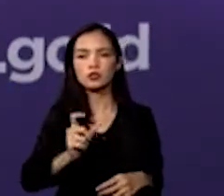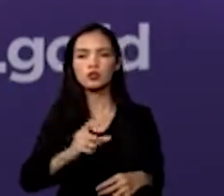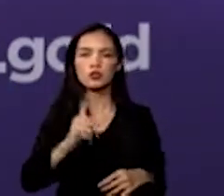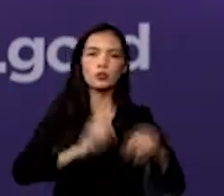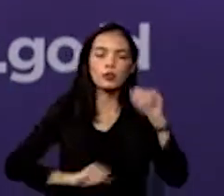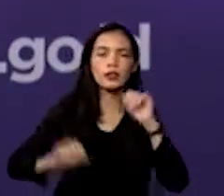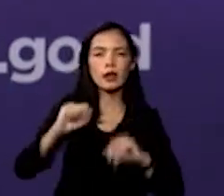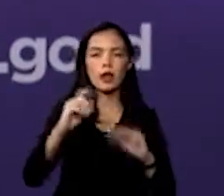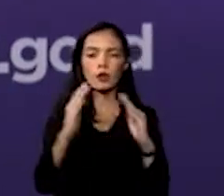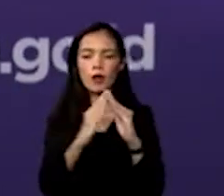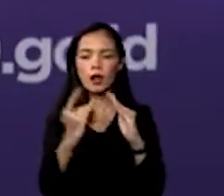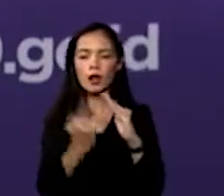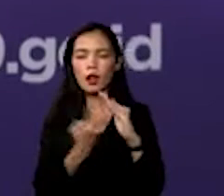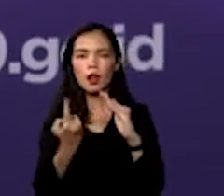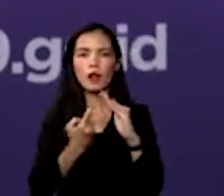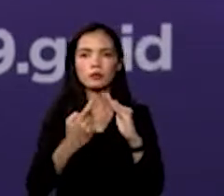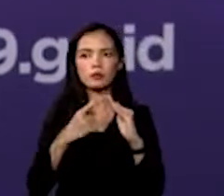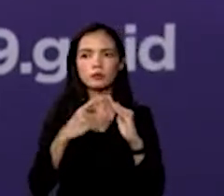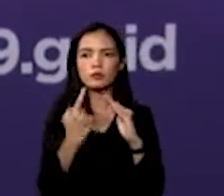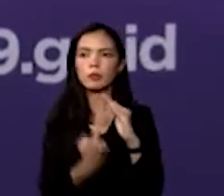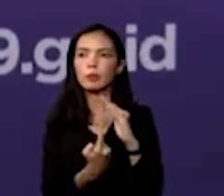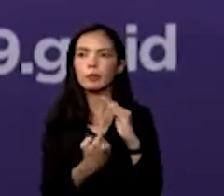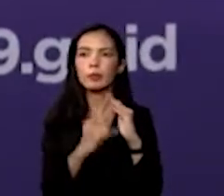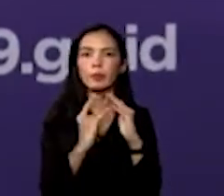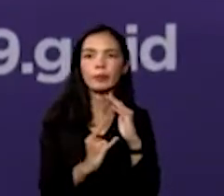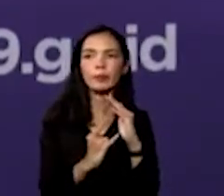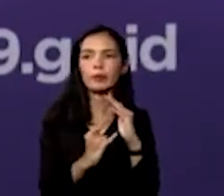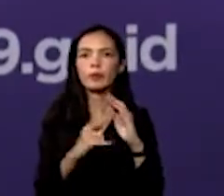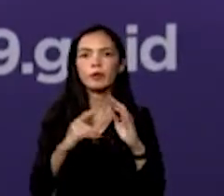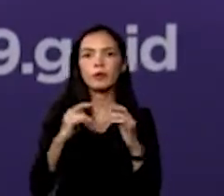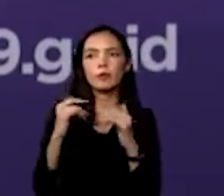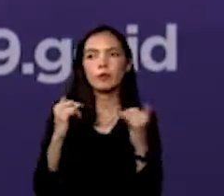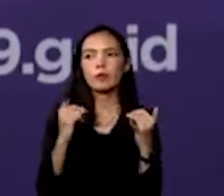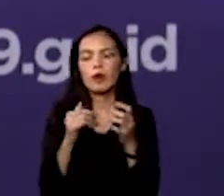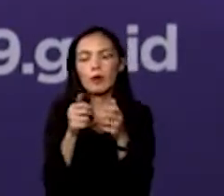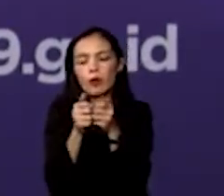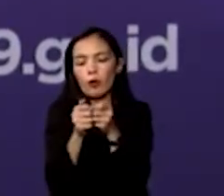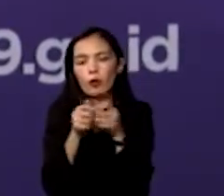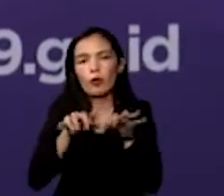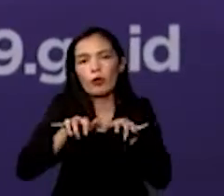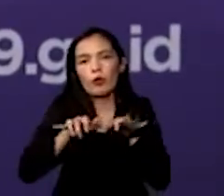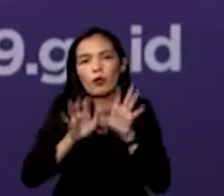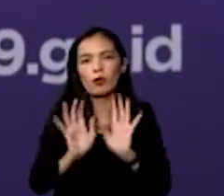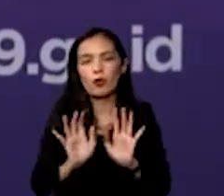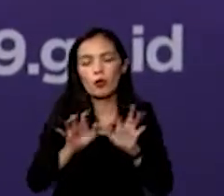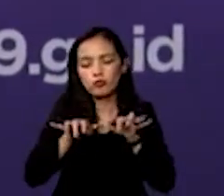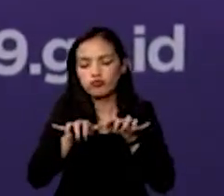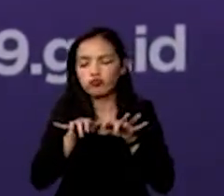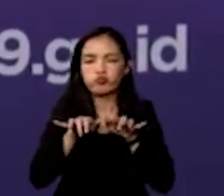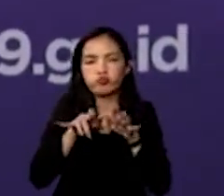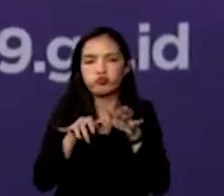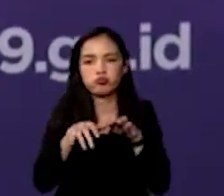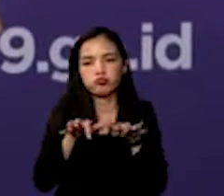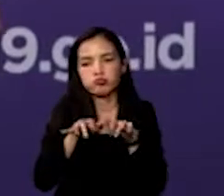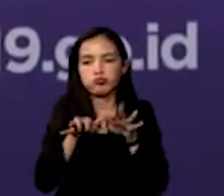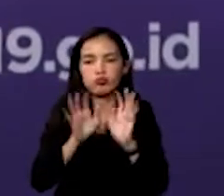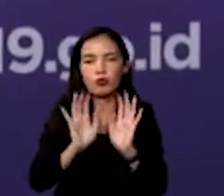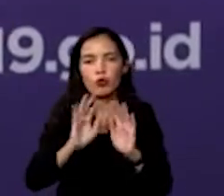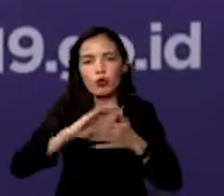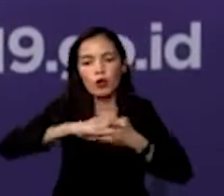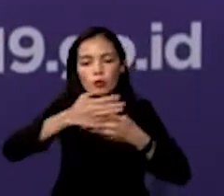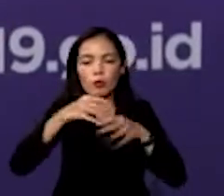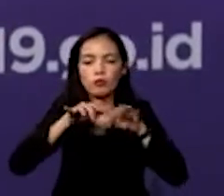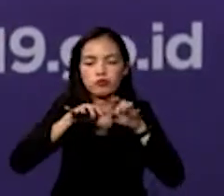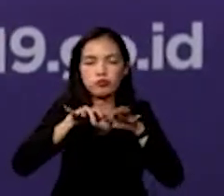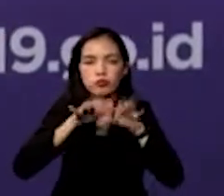bergerak Jadi enggak boleh di rumah tuh cuman main-main Laptop main-main apa E alat-alat permainan